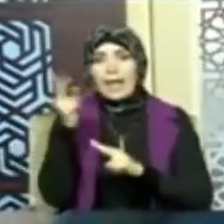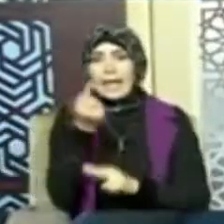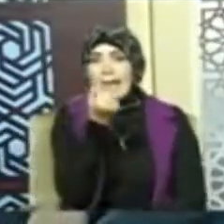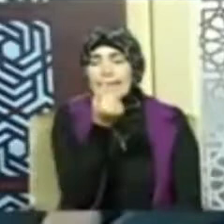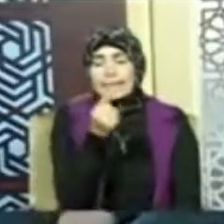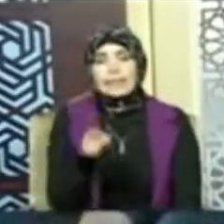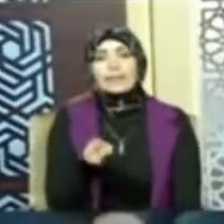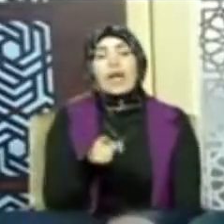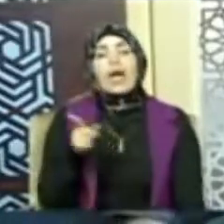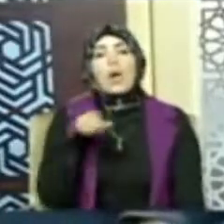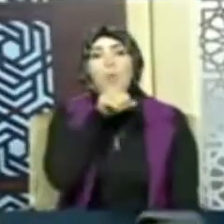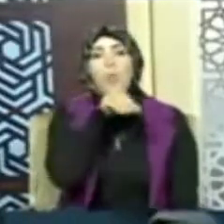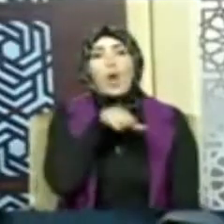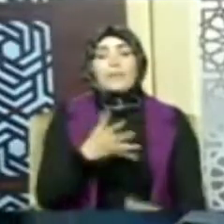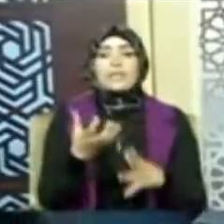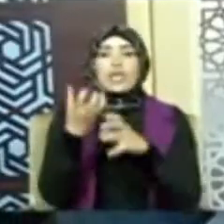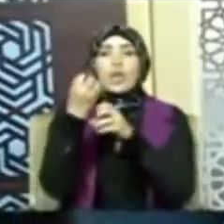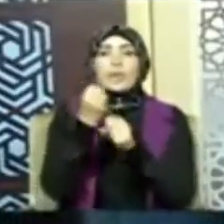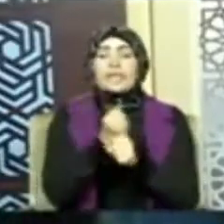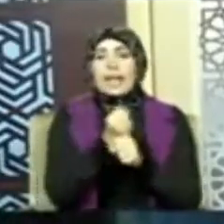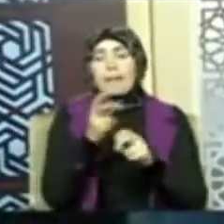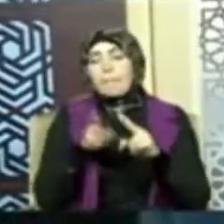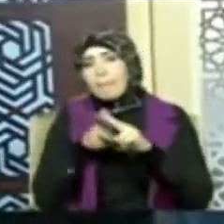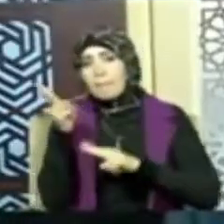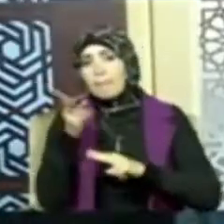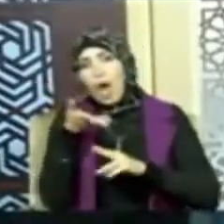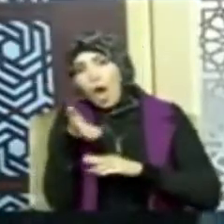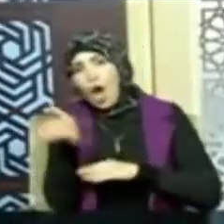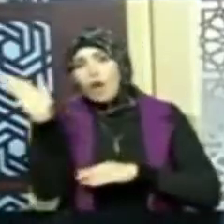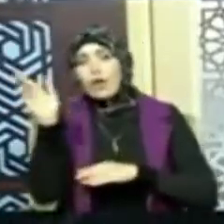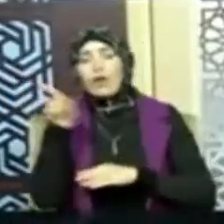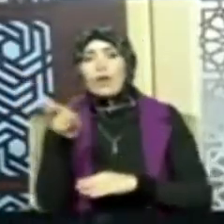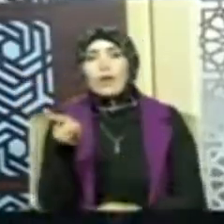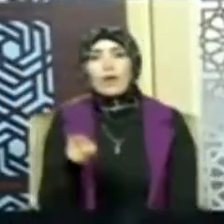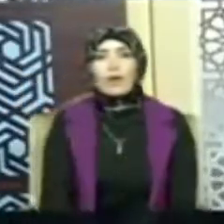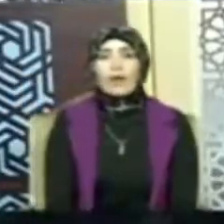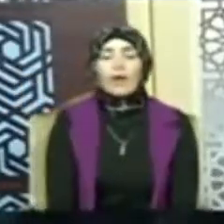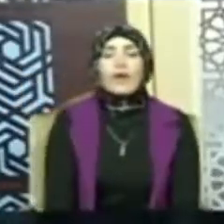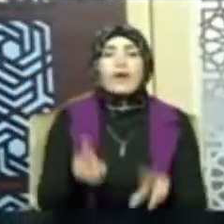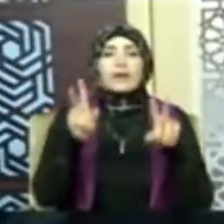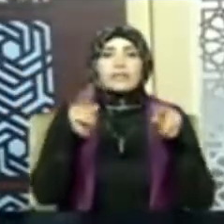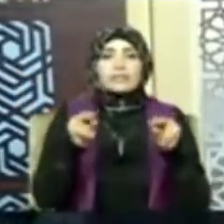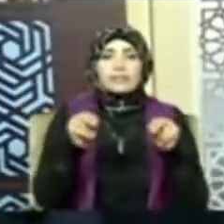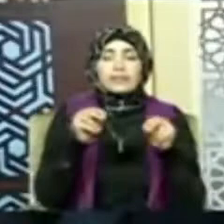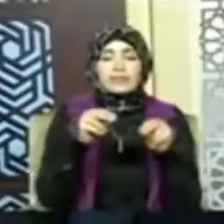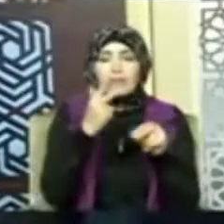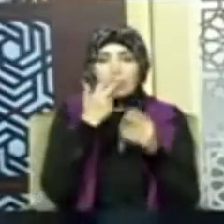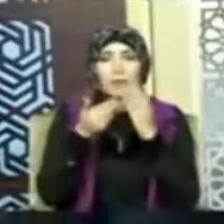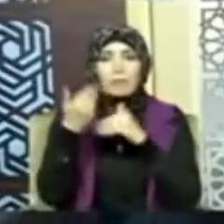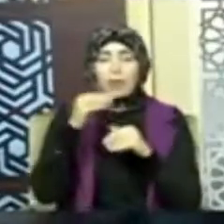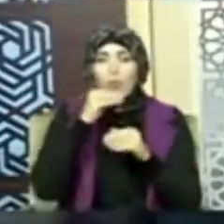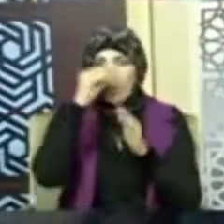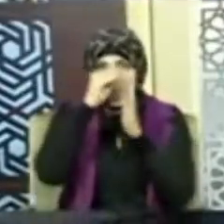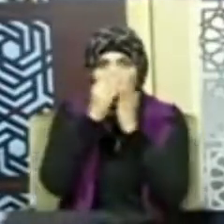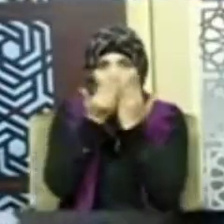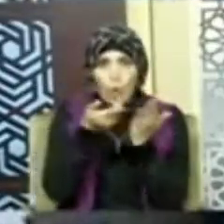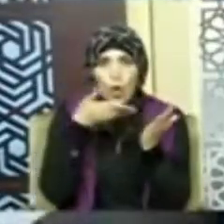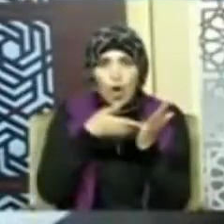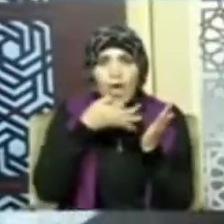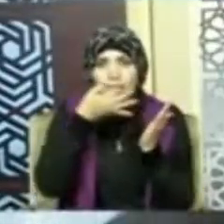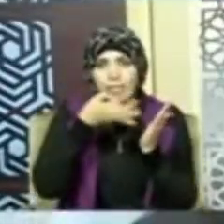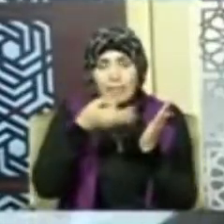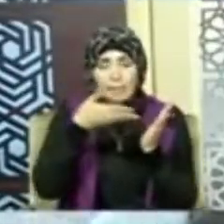فخرج النبي صلى الله عليه وسلم كما يصور لنا ذلك القرآن الكريم